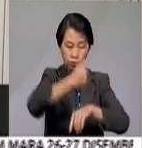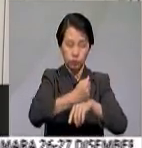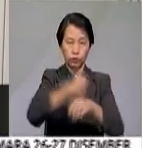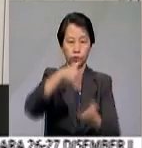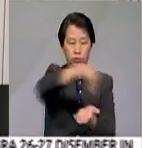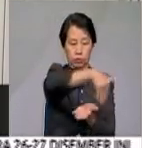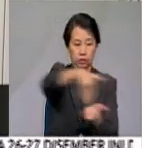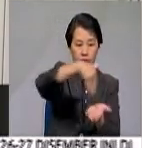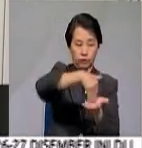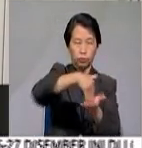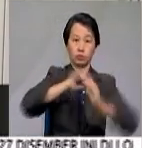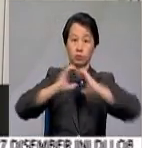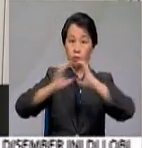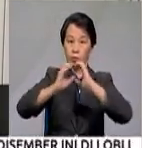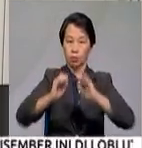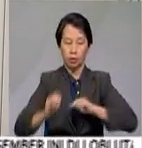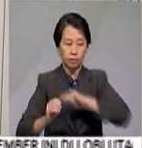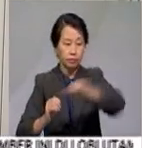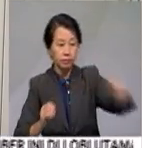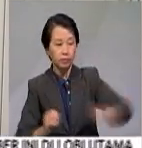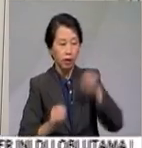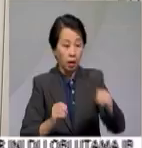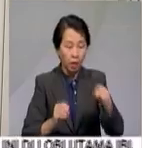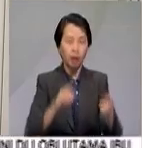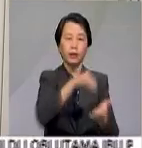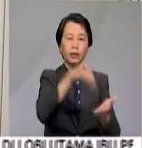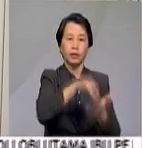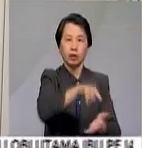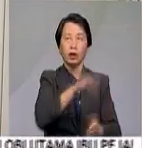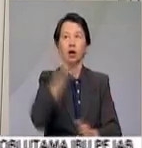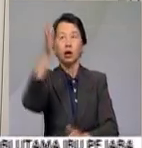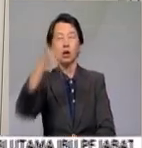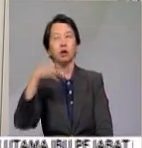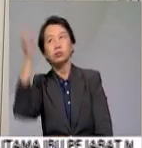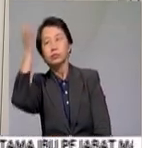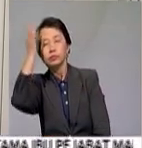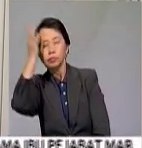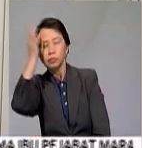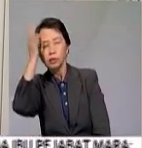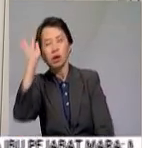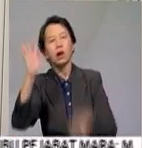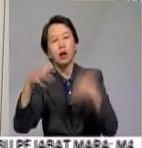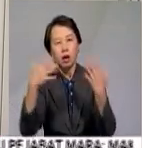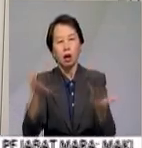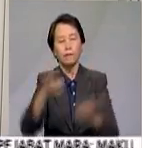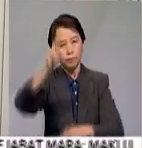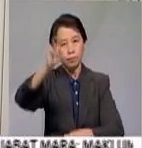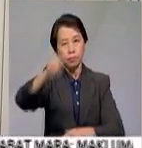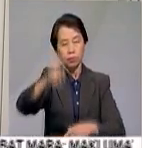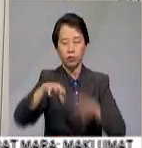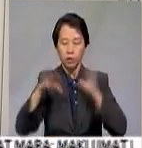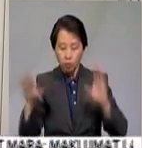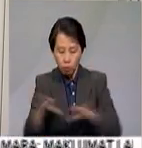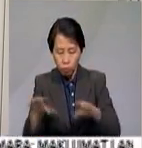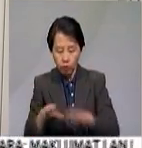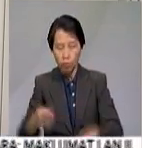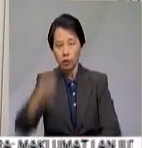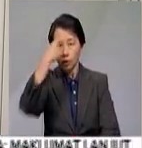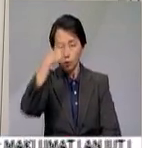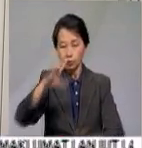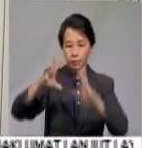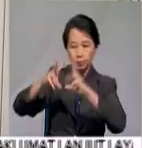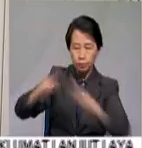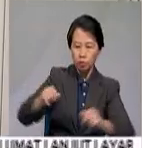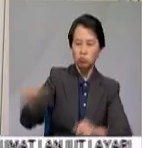komunikasi, di situlah nanti kita akan memikirkan apakah yang perlu dibuat untuk